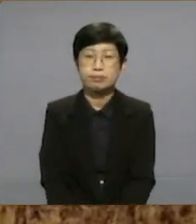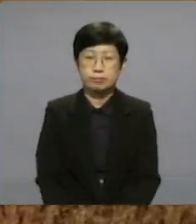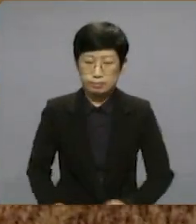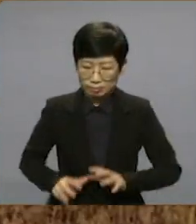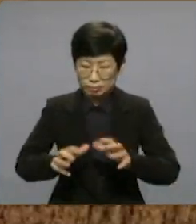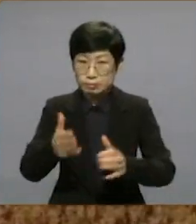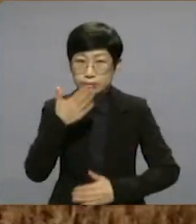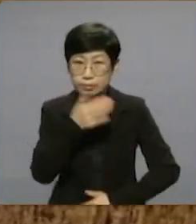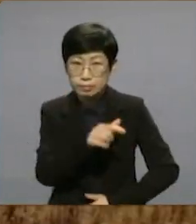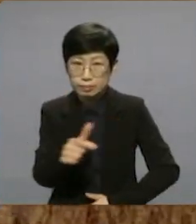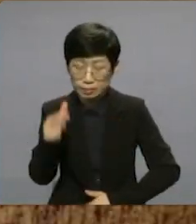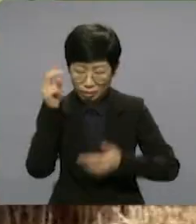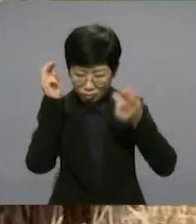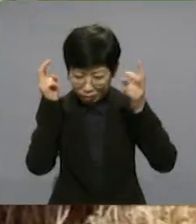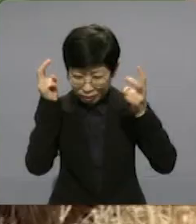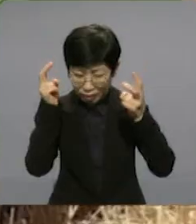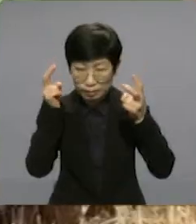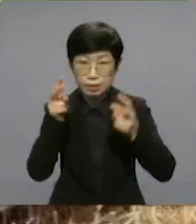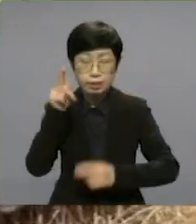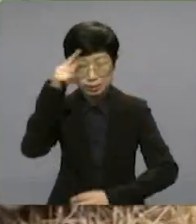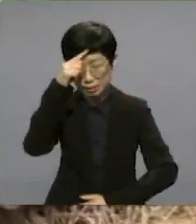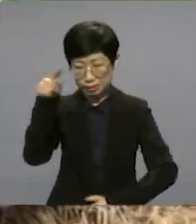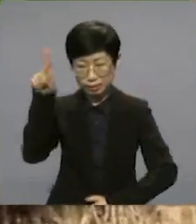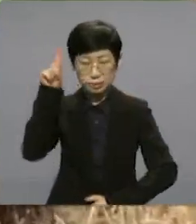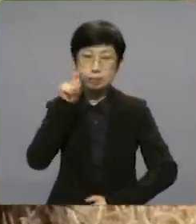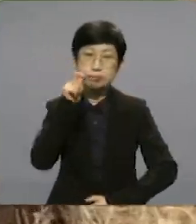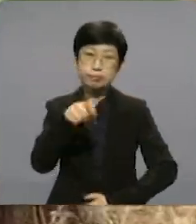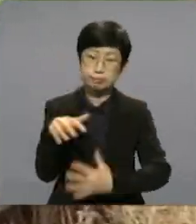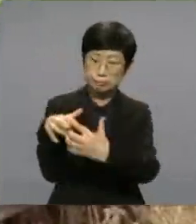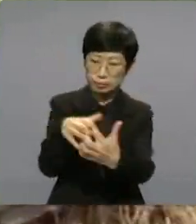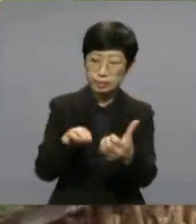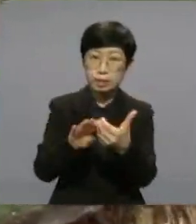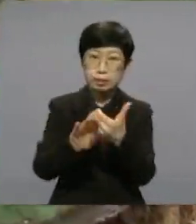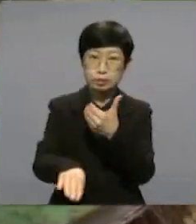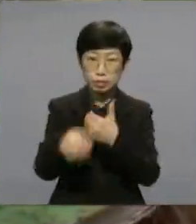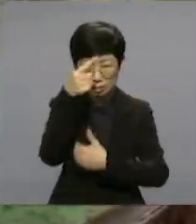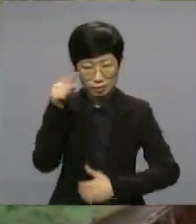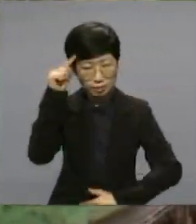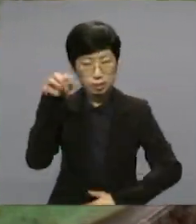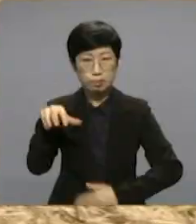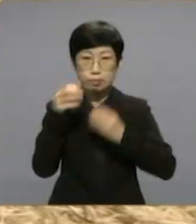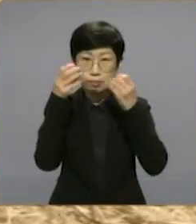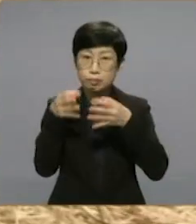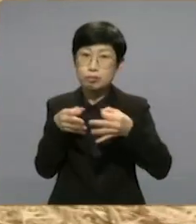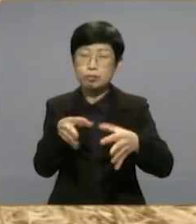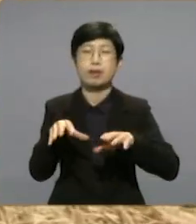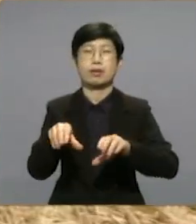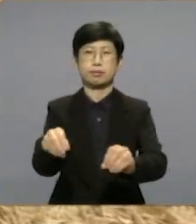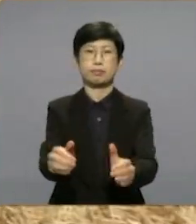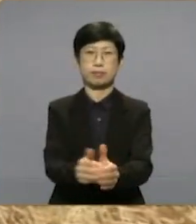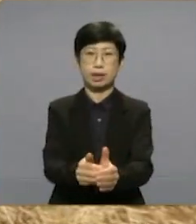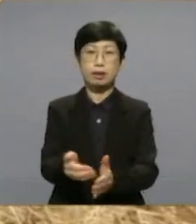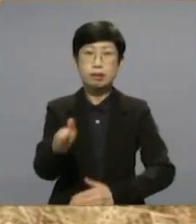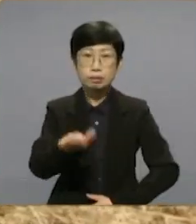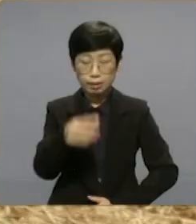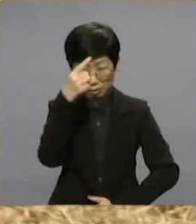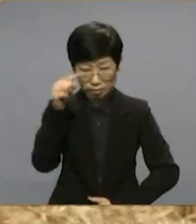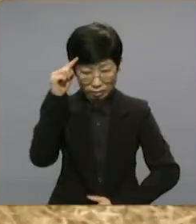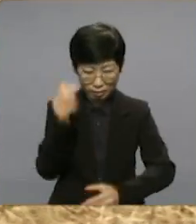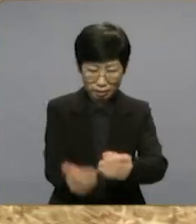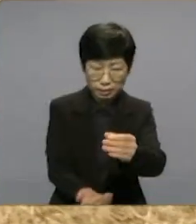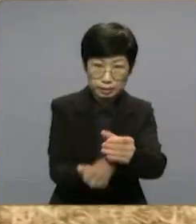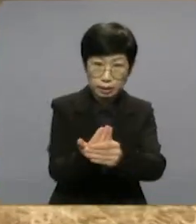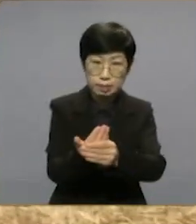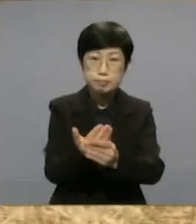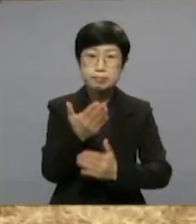국제 곡물 기업들은 러시아가 우크라이나를 침공한 이후 러시아에서 신규 투자는 중단했지만 러시아산 곡물 수출 작업은